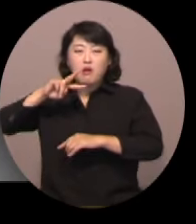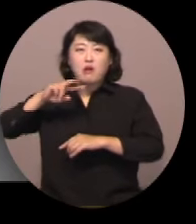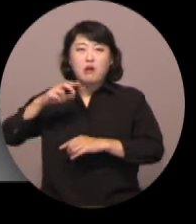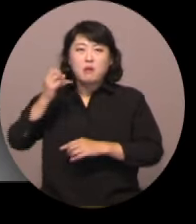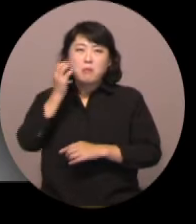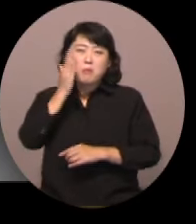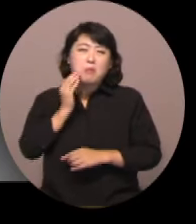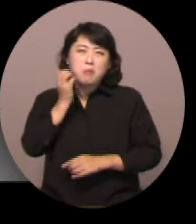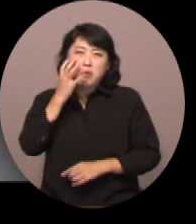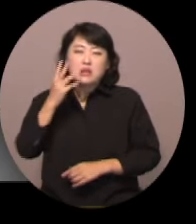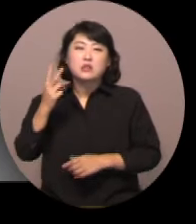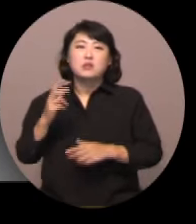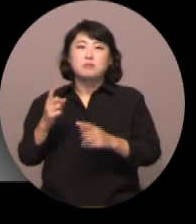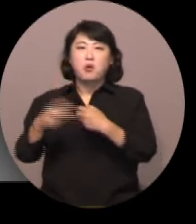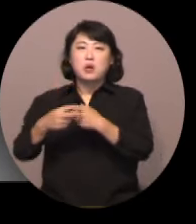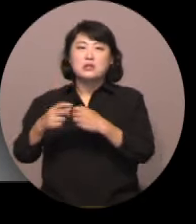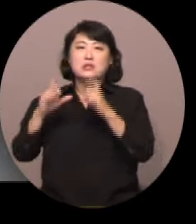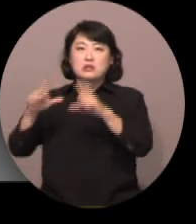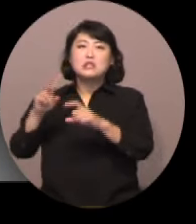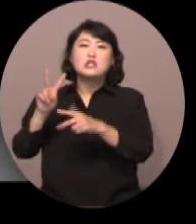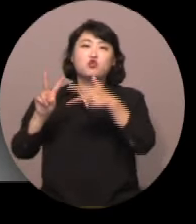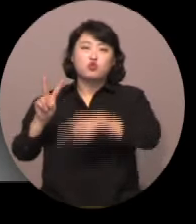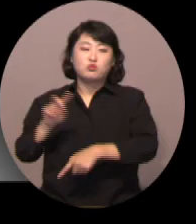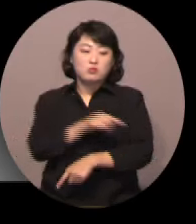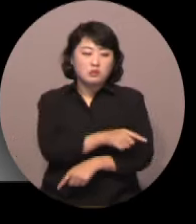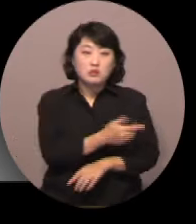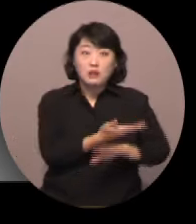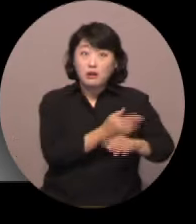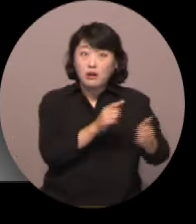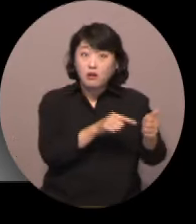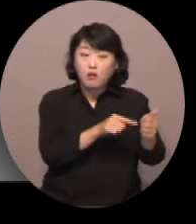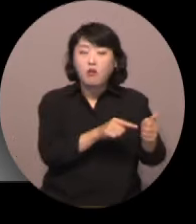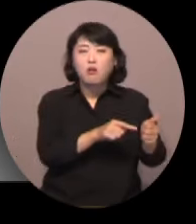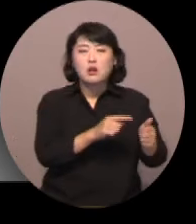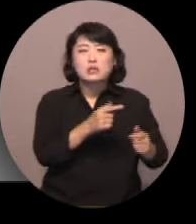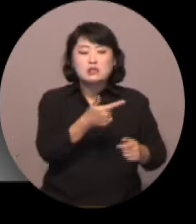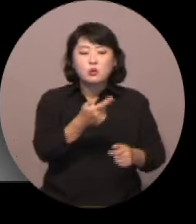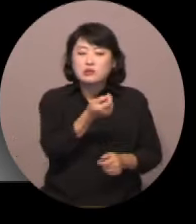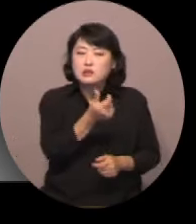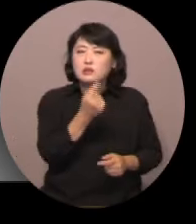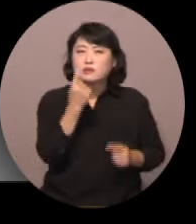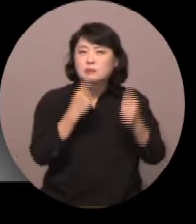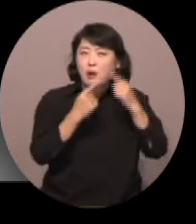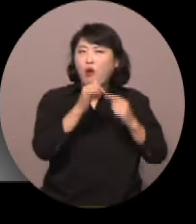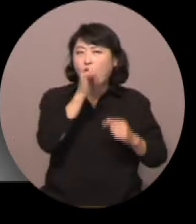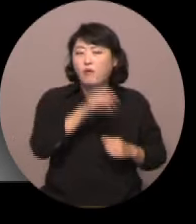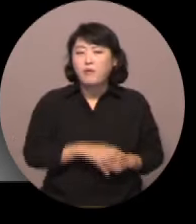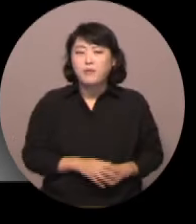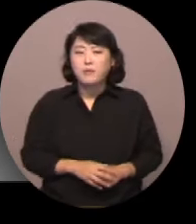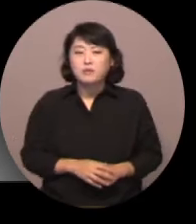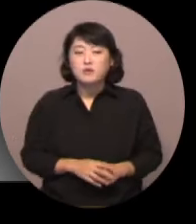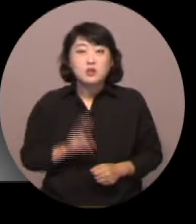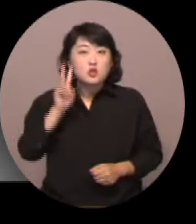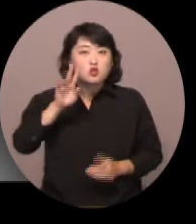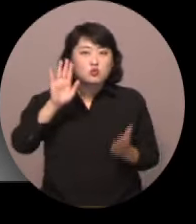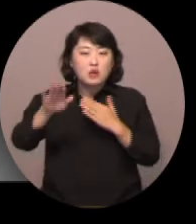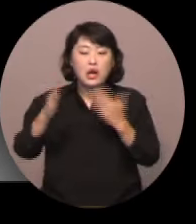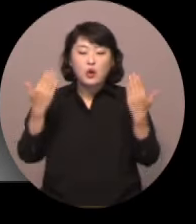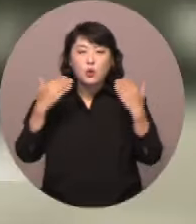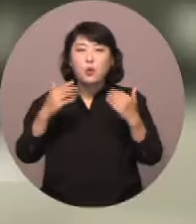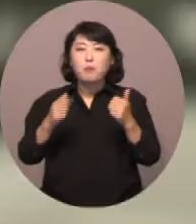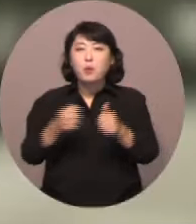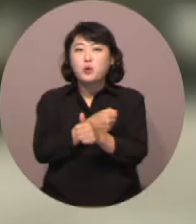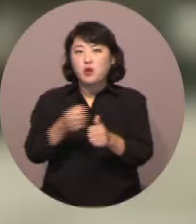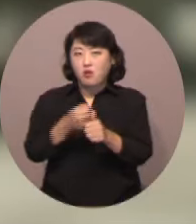2주 진단을 받았고 다른 학생도 크고 작은 부상을 입었습니다. 이튿날 두 학생의 다툼은